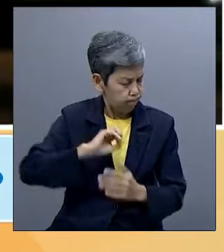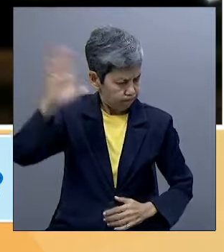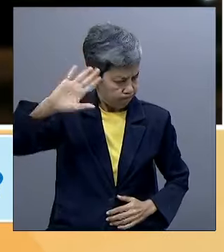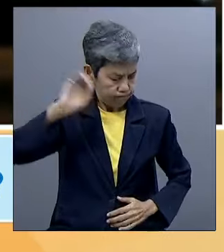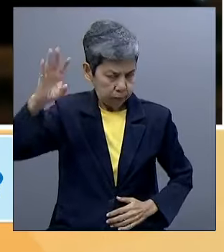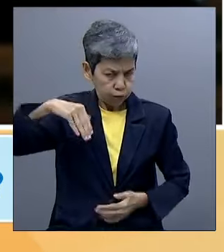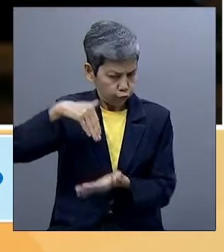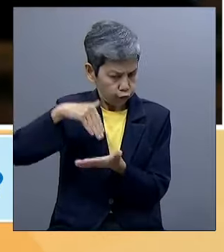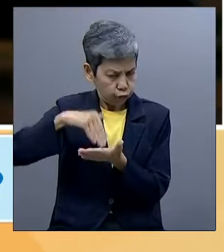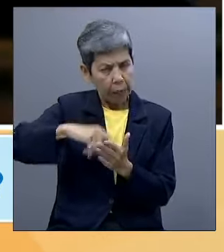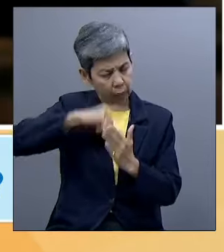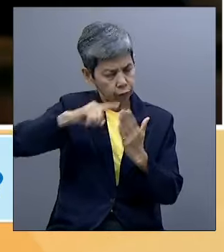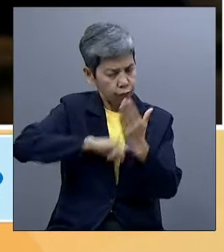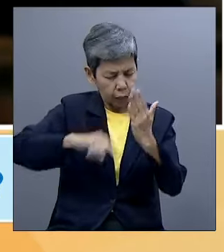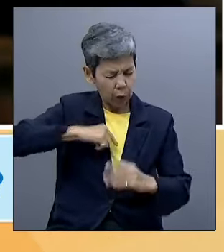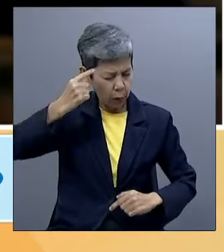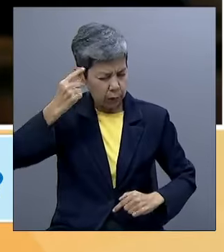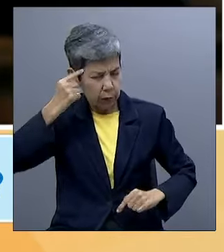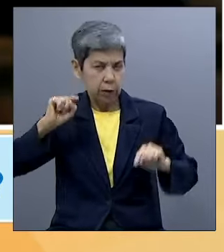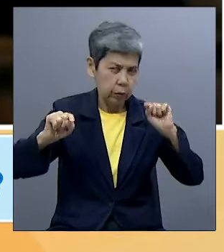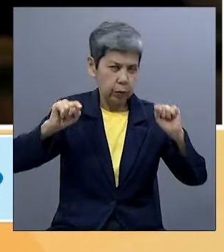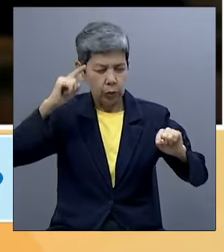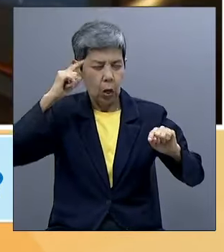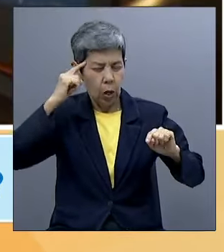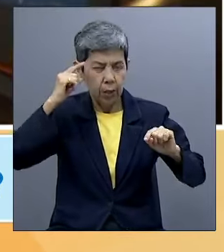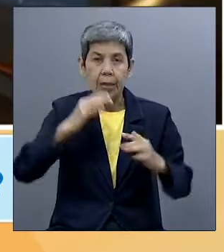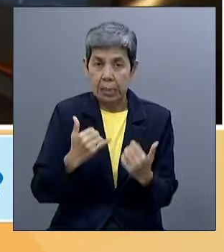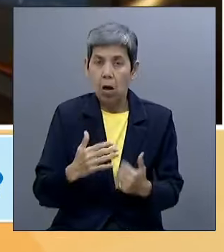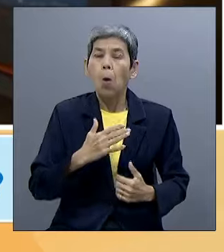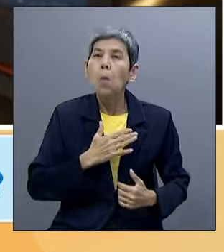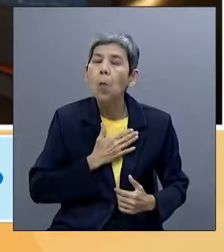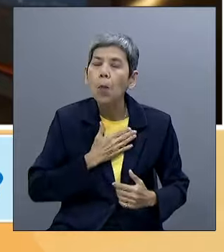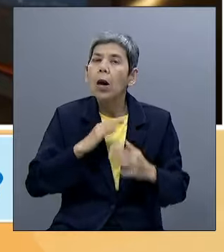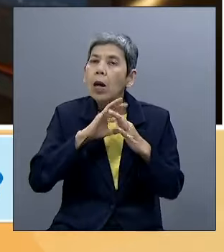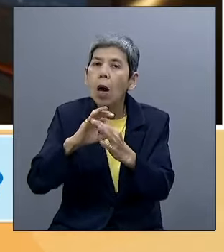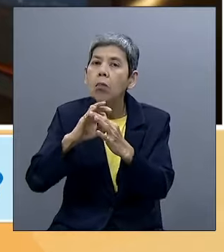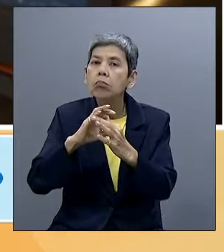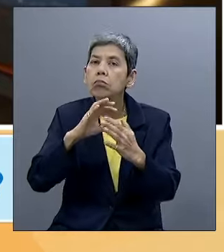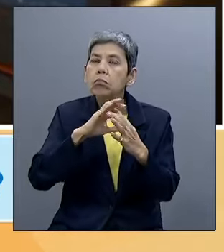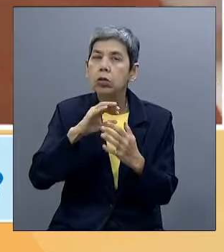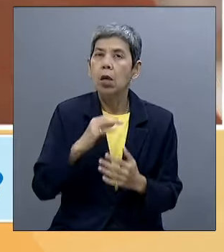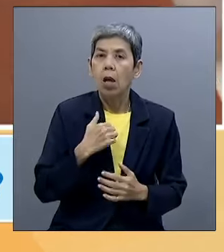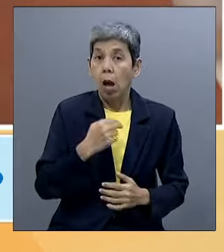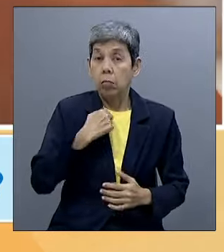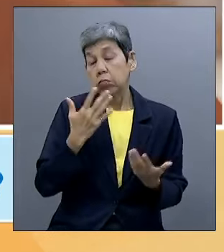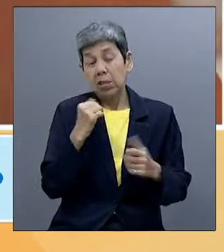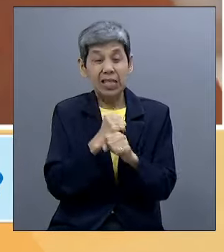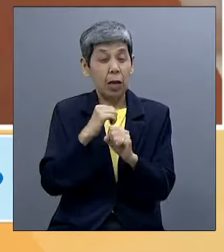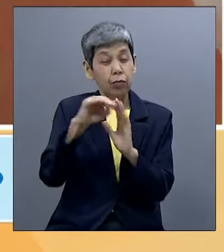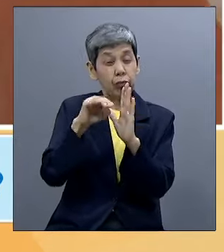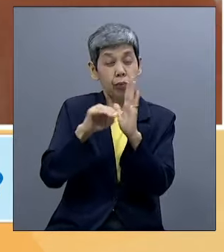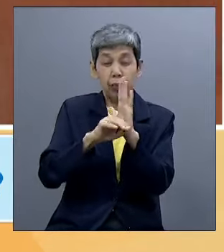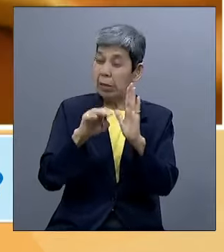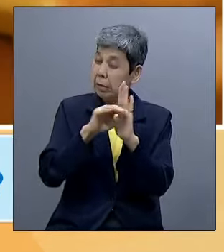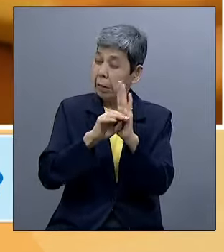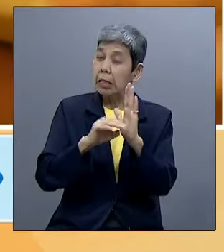ใช้ผู้ให้บริการต่างประเทศแล้วต้องใช้อยู่ในประเทศไทยซึ่งตรงเนี้ยผมจะโยงไปอีกอันนึงที่สำคัญก็คือว่าสิ่งที่นโยบายนี้ขาดที่